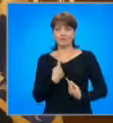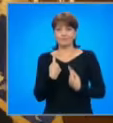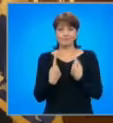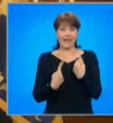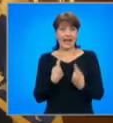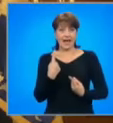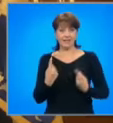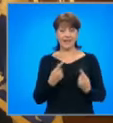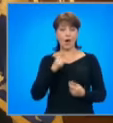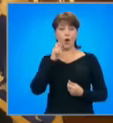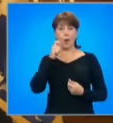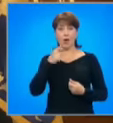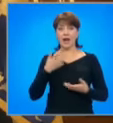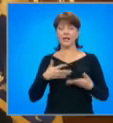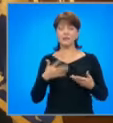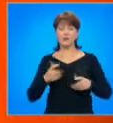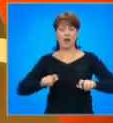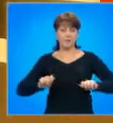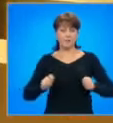поиска ускорено присъединяване към НАТО.